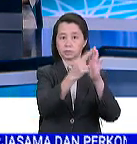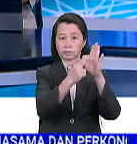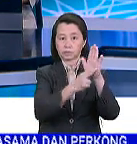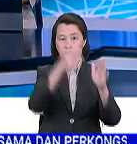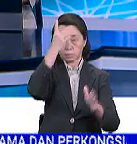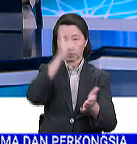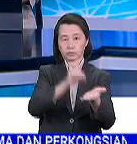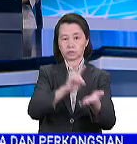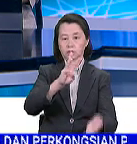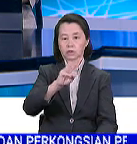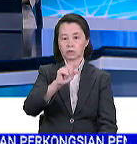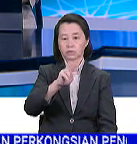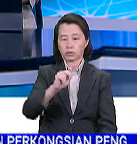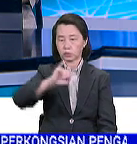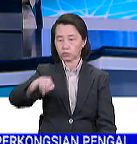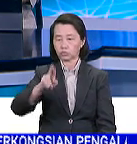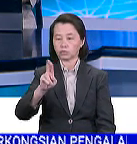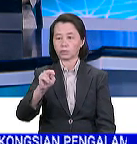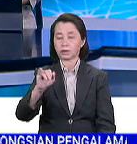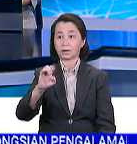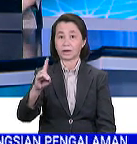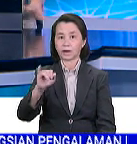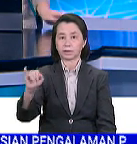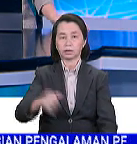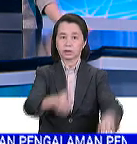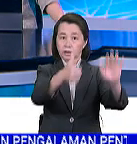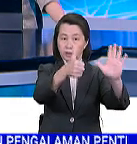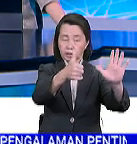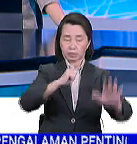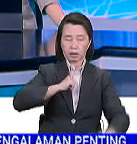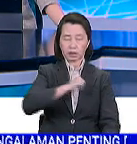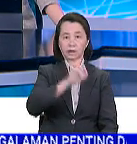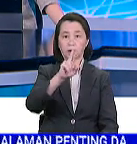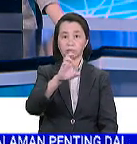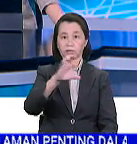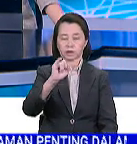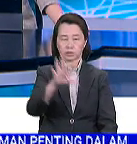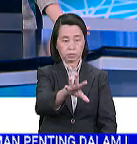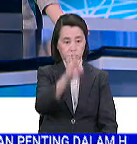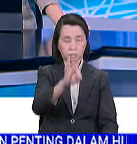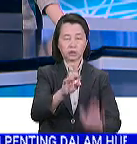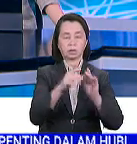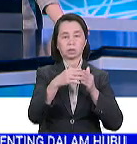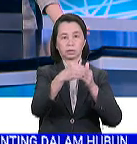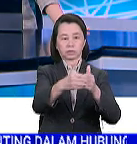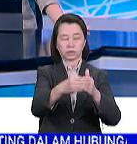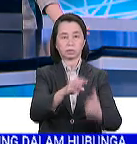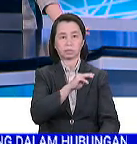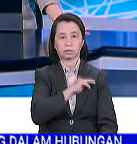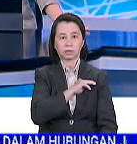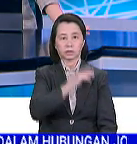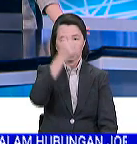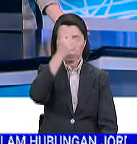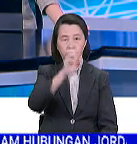Datuk Seri Dr. Wan Junaidi Tuanku Jaafar memaklumkan 6 ahli RCI dilantik diketuai mantan Ketua Hakim Negara Tun